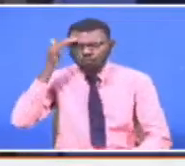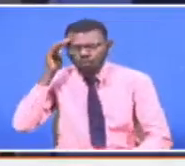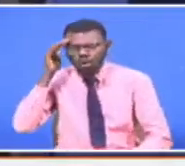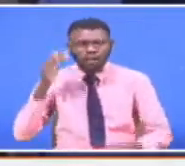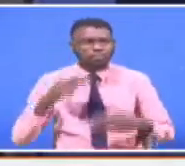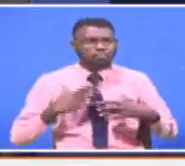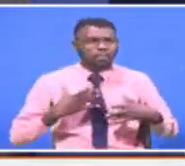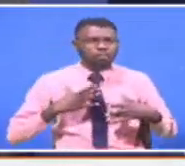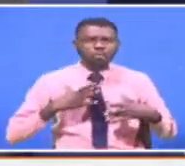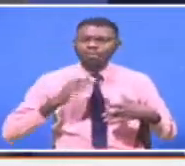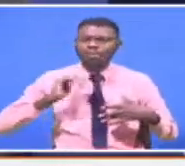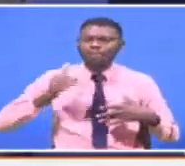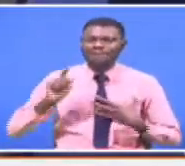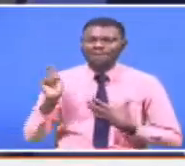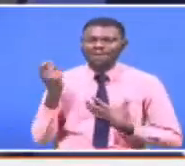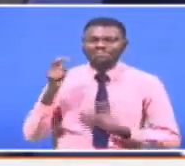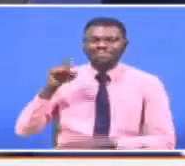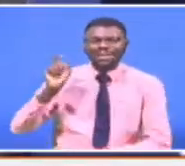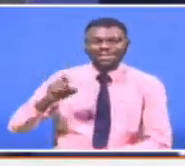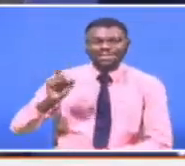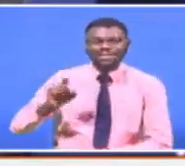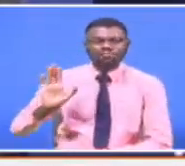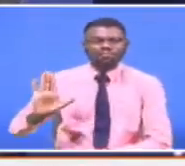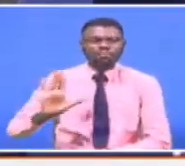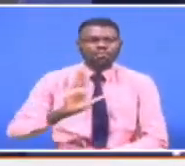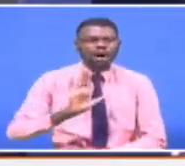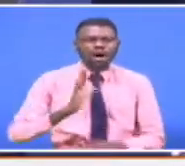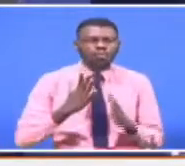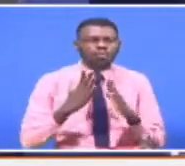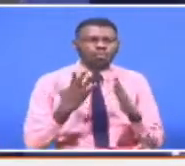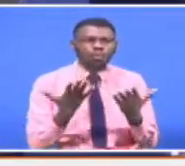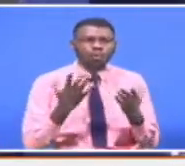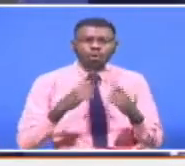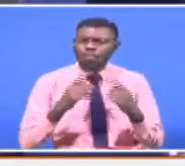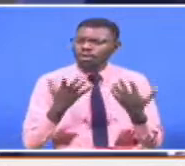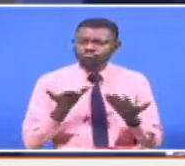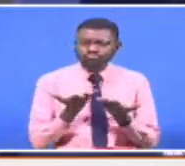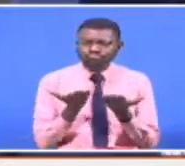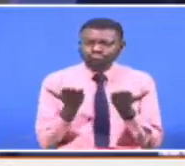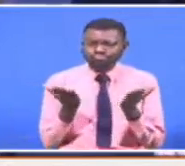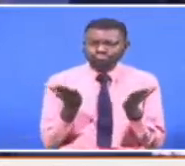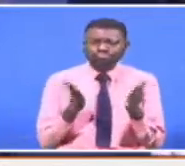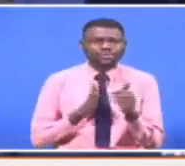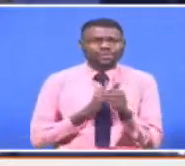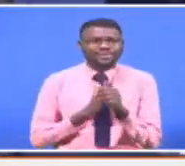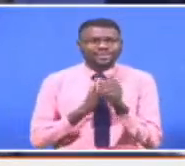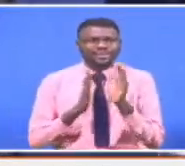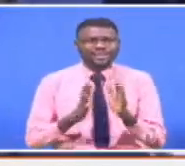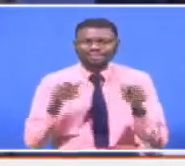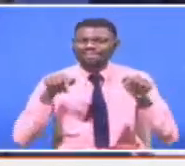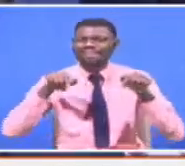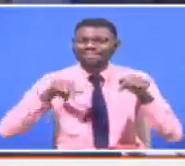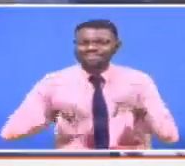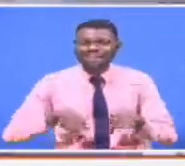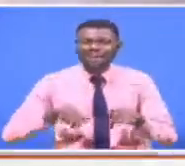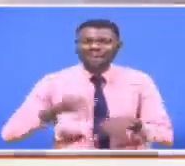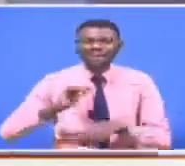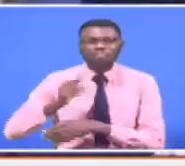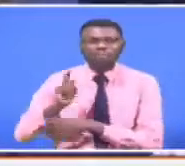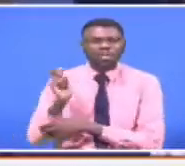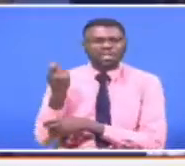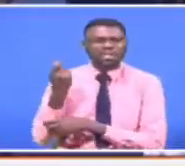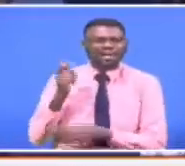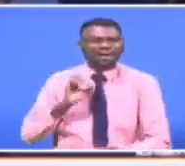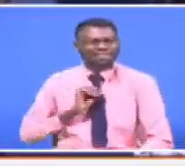ya watu wa Mount Kenya. Sisi tukiwa viongozi wa Kamwene hatutaogopa.